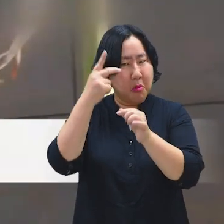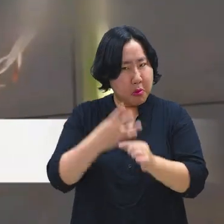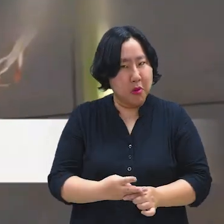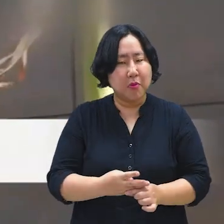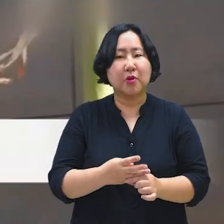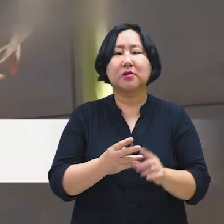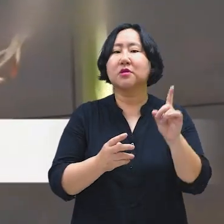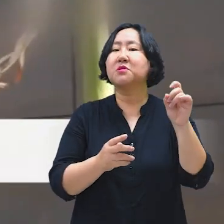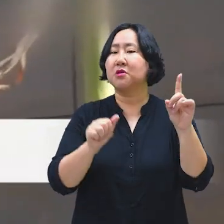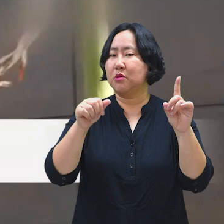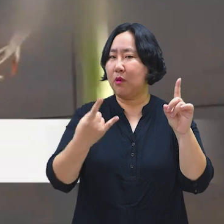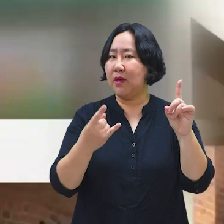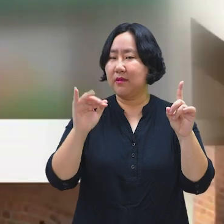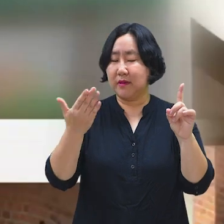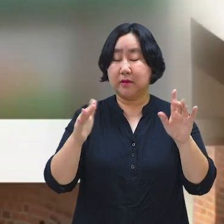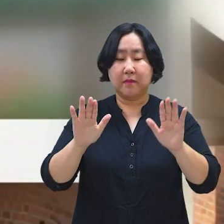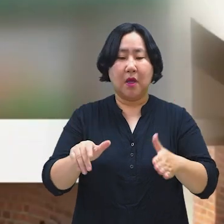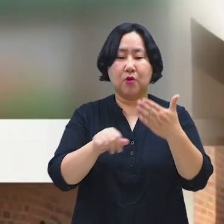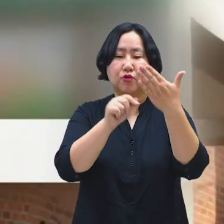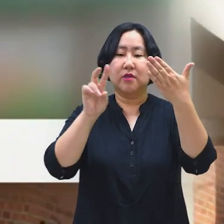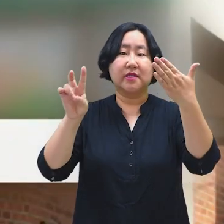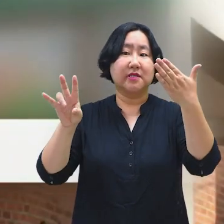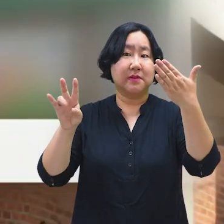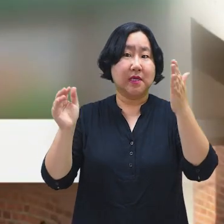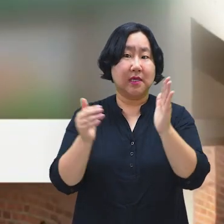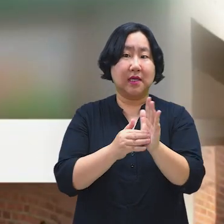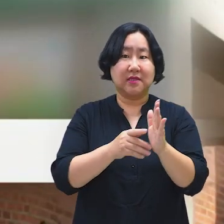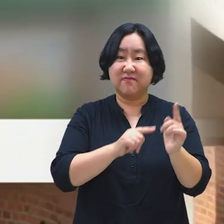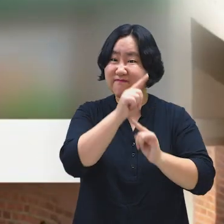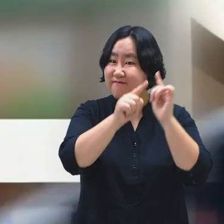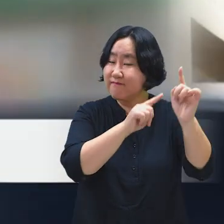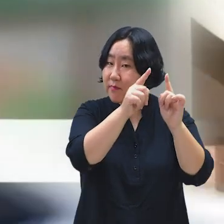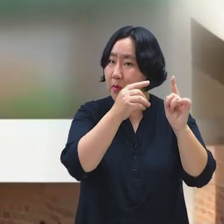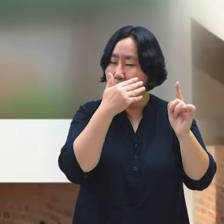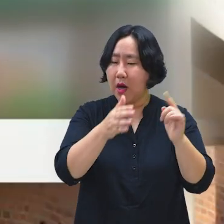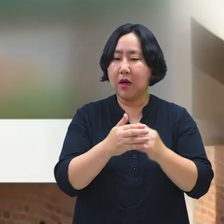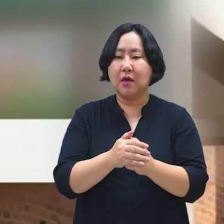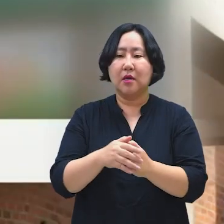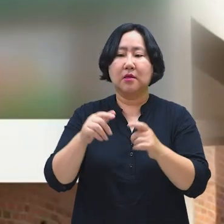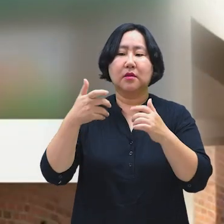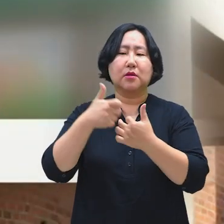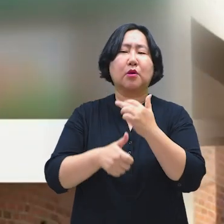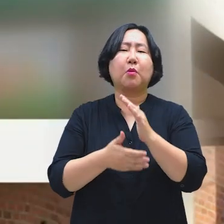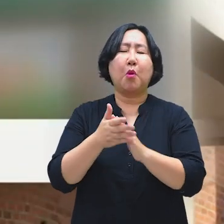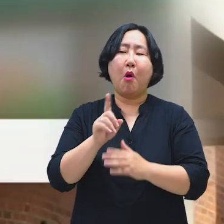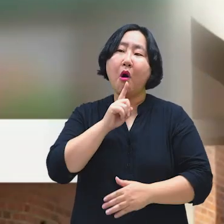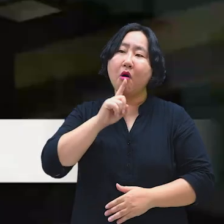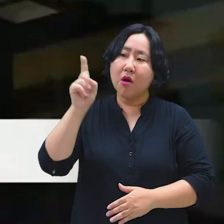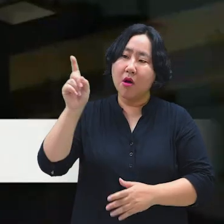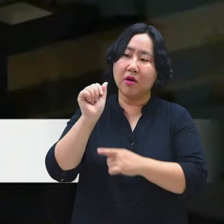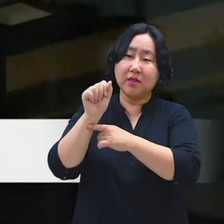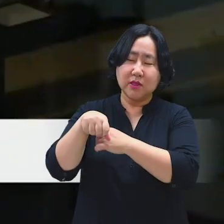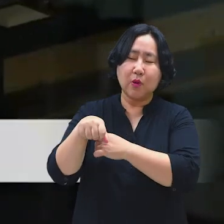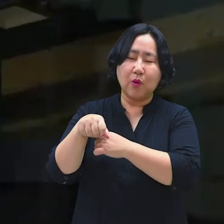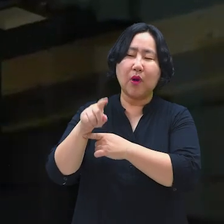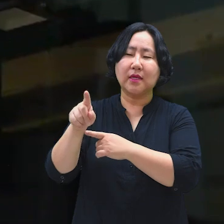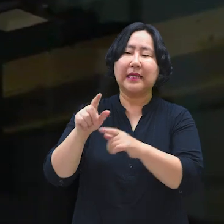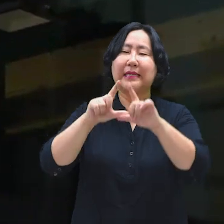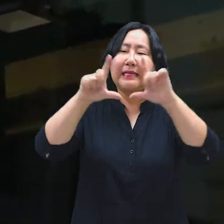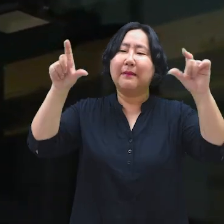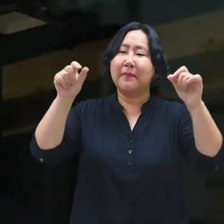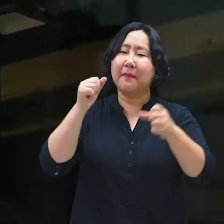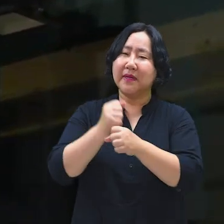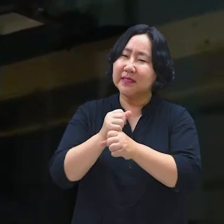24일까지 진행되는 이번 공모전은 서귀포시 지역에서 허가나 신고된 간판을 설치한 간주와 점포주